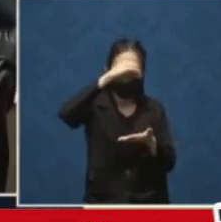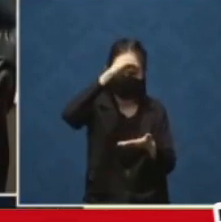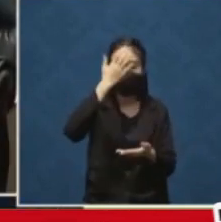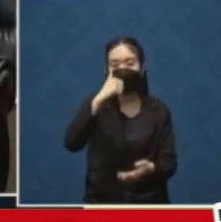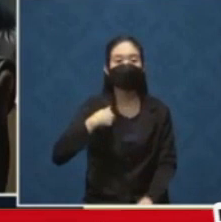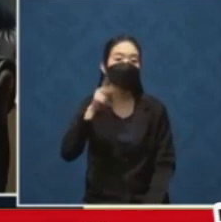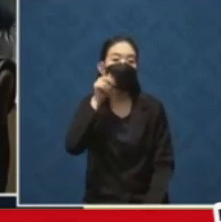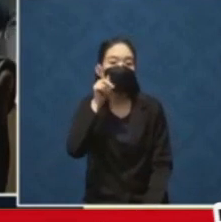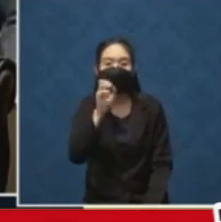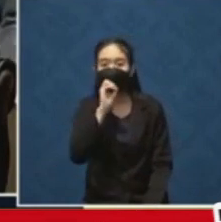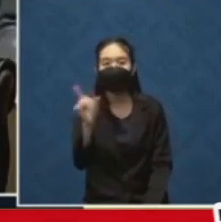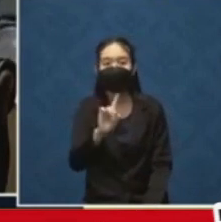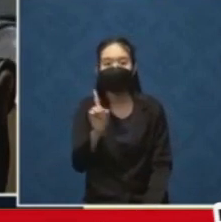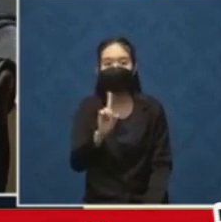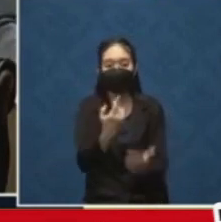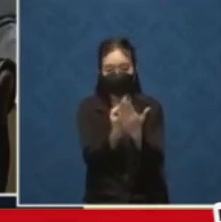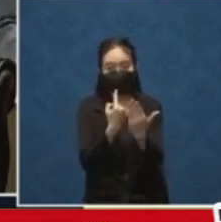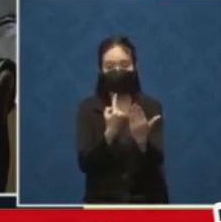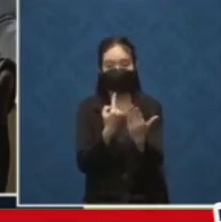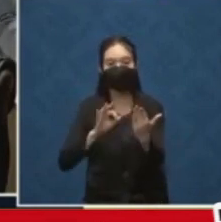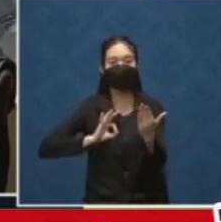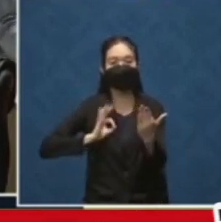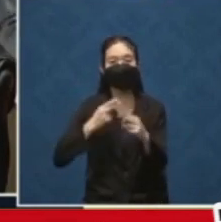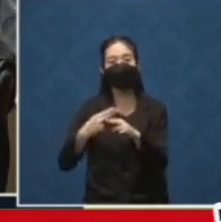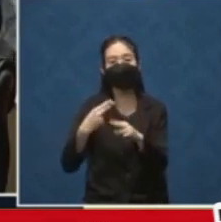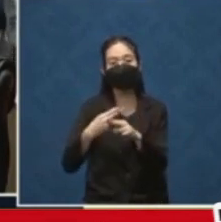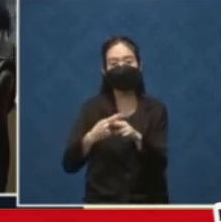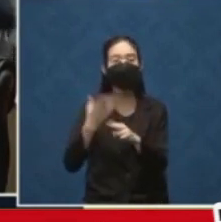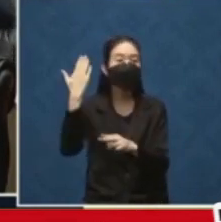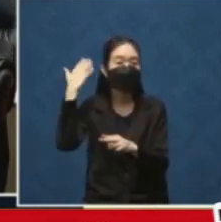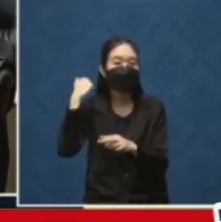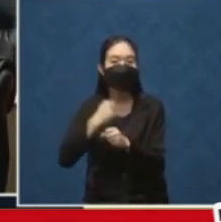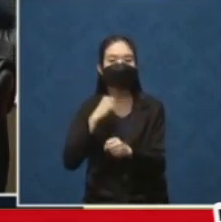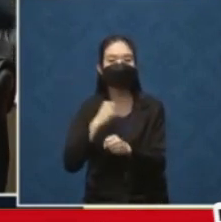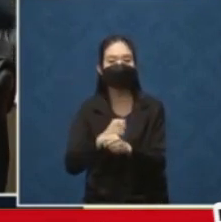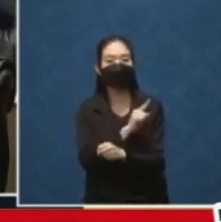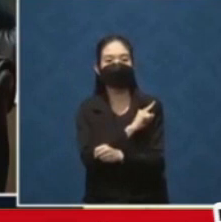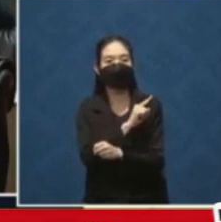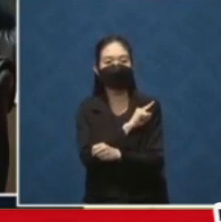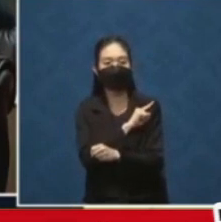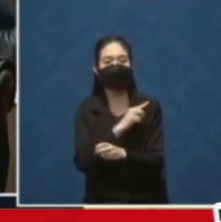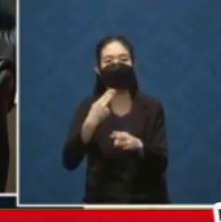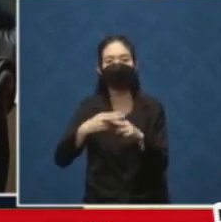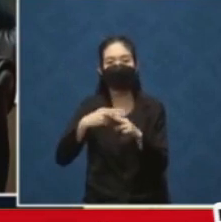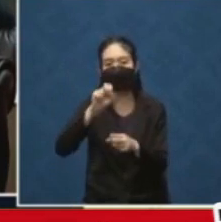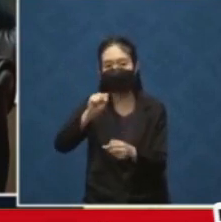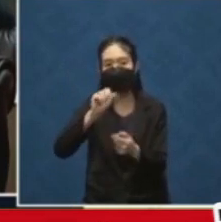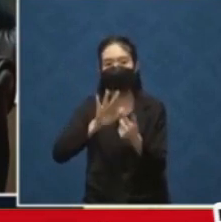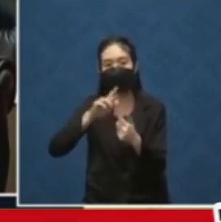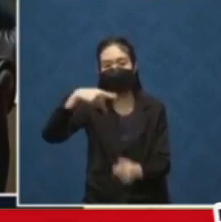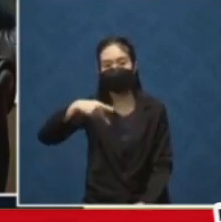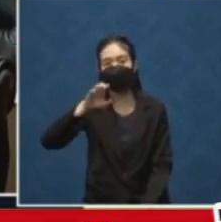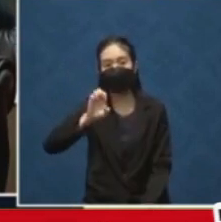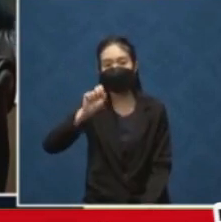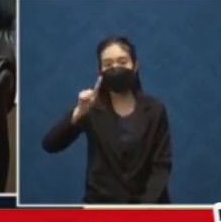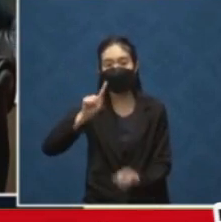จะแก้พัญหาไม่ได้เพราะข่าวหนึ่ผมต้องเอิ่ยชื่อท่านนะคะท่านเป็ผู้แนไนี้ท่านเป็นดีตผู้การควงปราบค